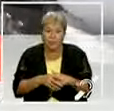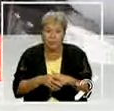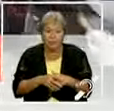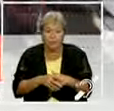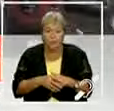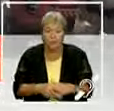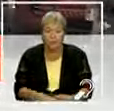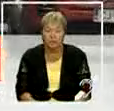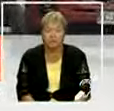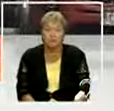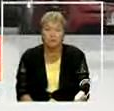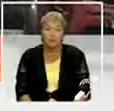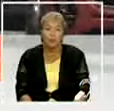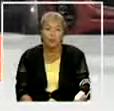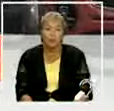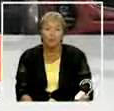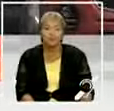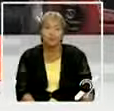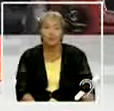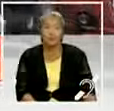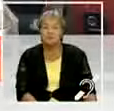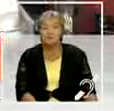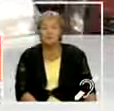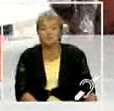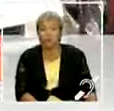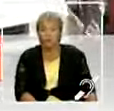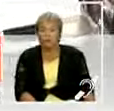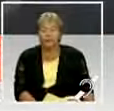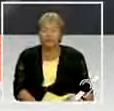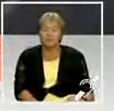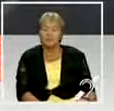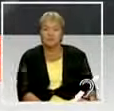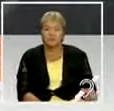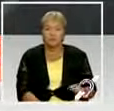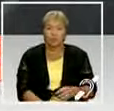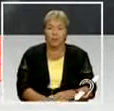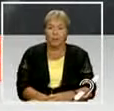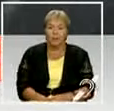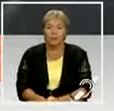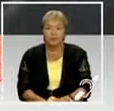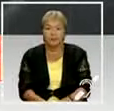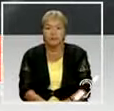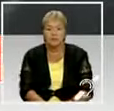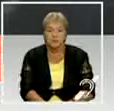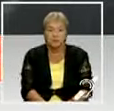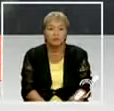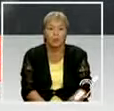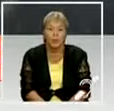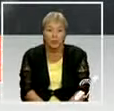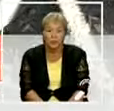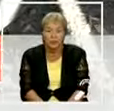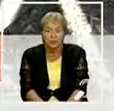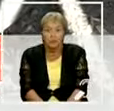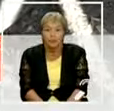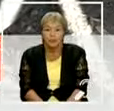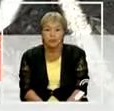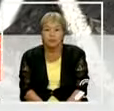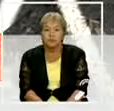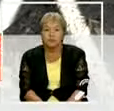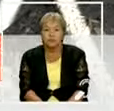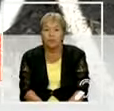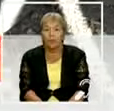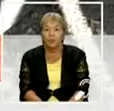Bugetul pe care l-am alocat în această primă fază este de 240 de milioane de lei. Trebuie să se înscrie